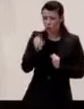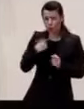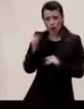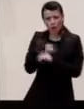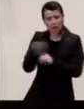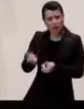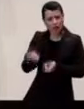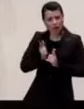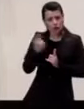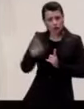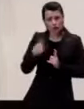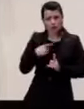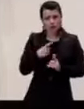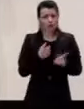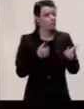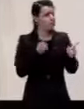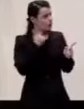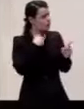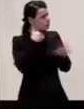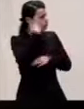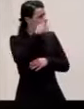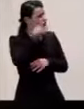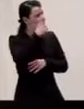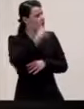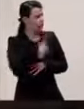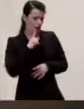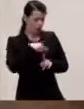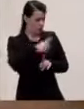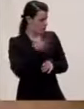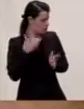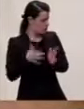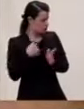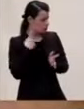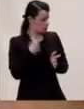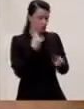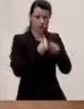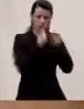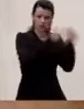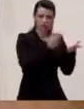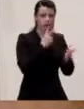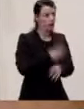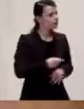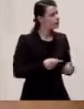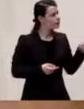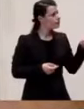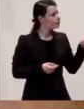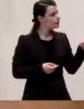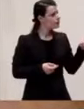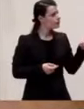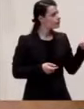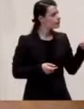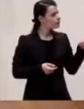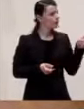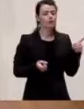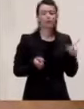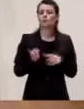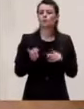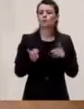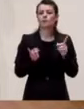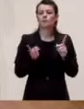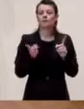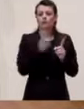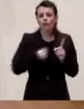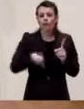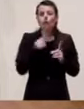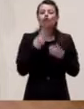Ma guarda, adesso troviamo. Passiamo a Ambrosino Sky, poi torniamo perché sennò. Allora, noi vi abbiamo chiesto più volte